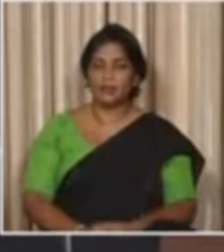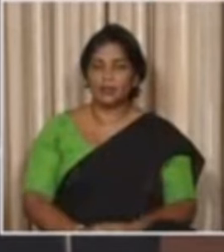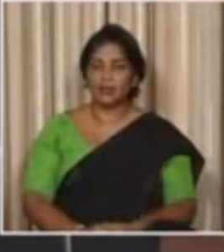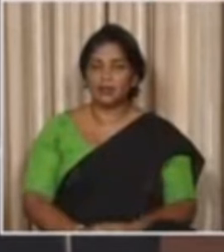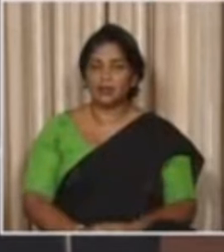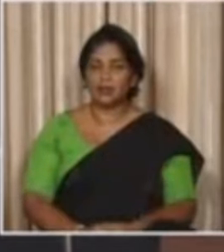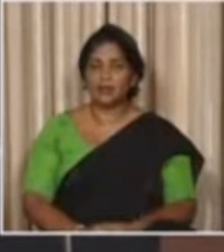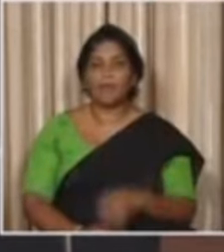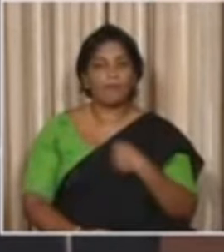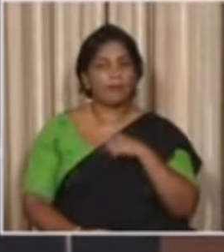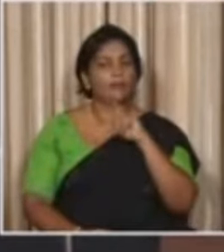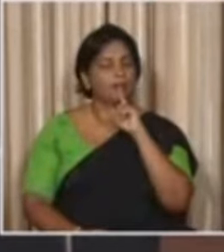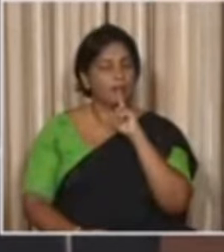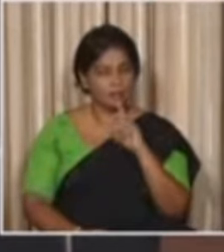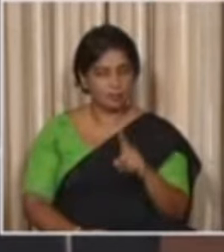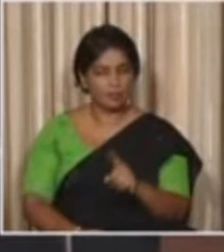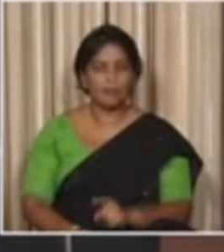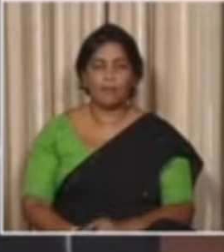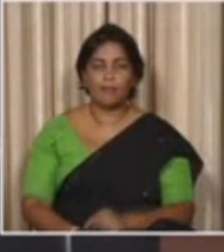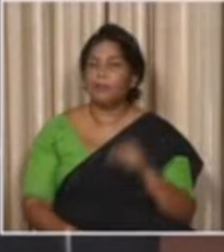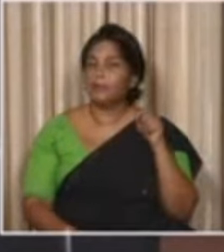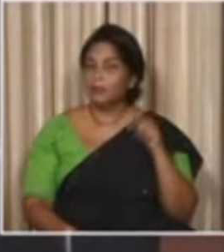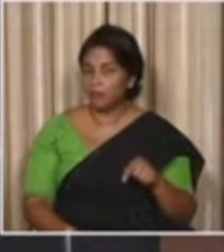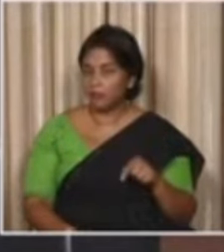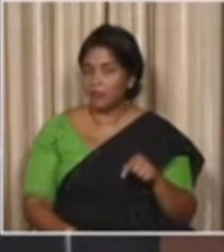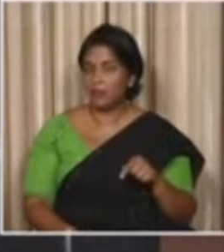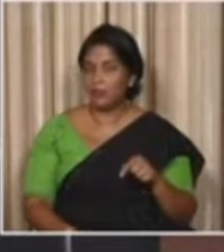මම ඔබතුමාට කියනවා දැන් මෙහෙම